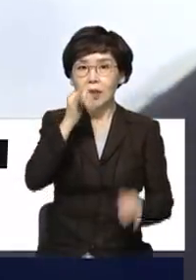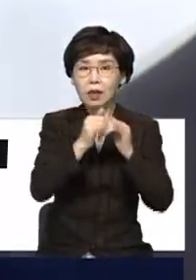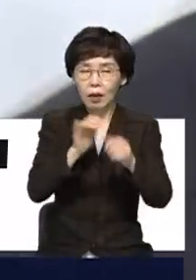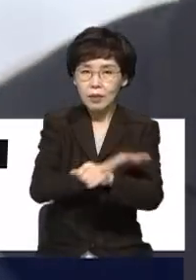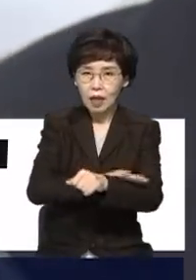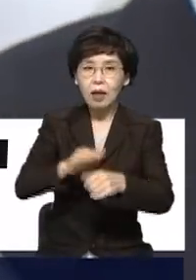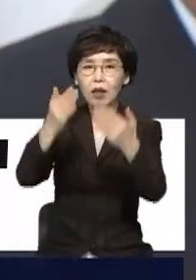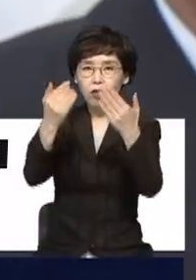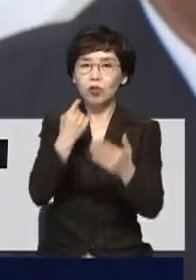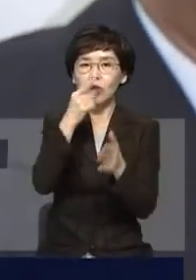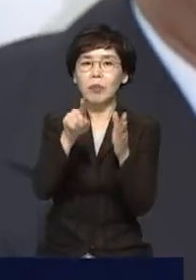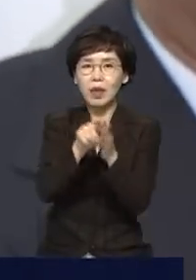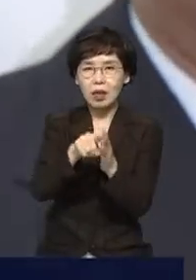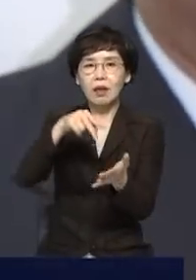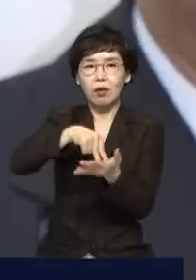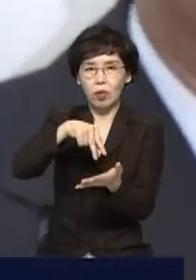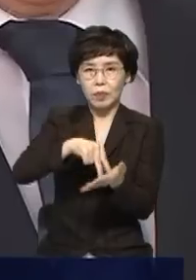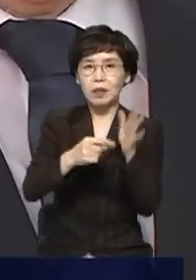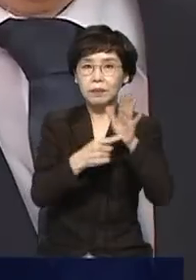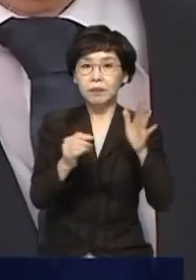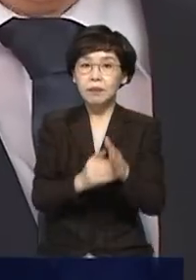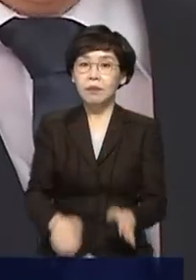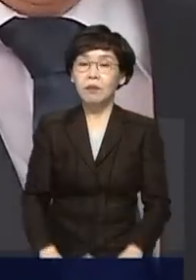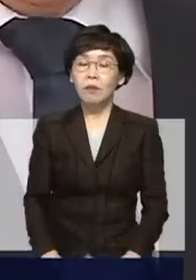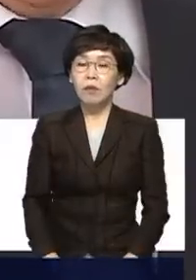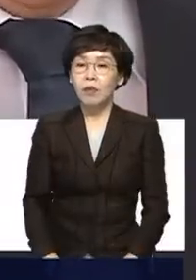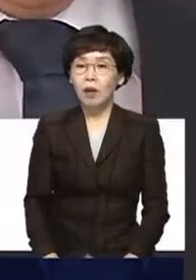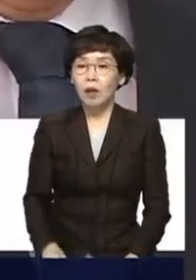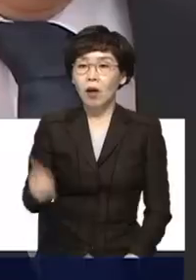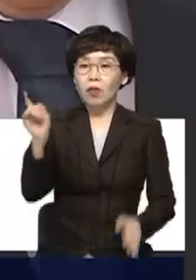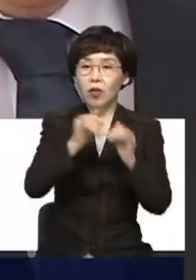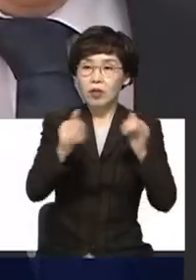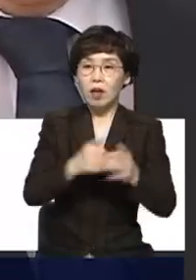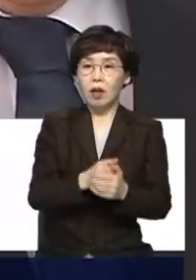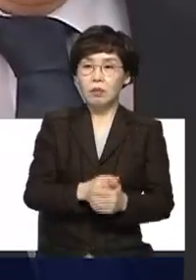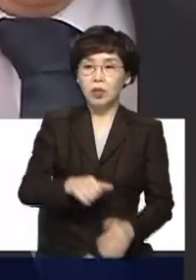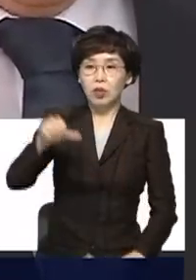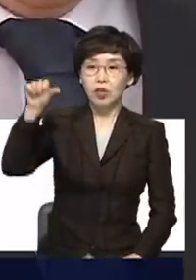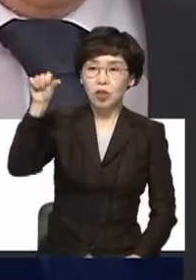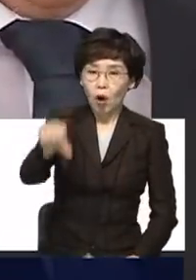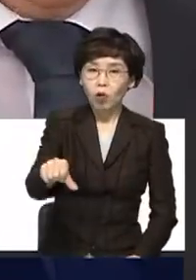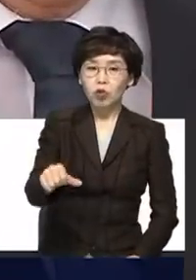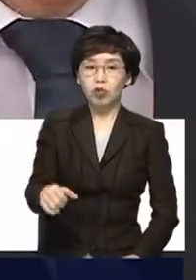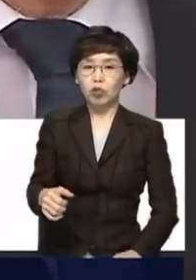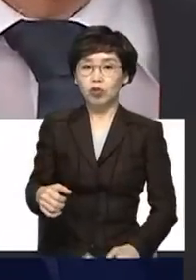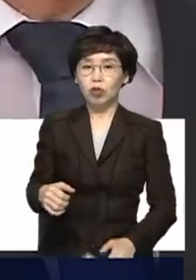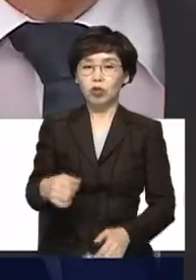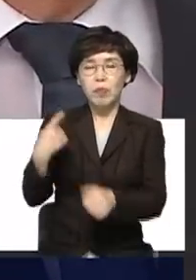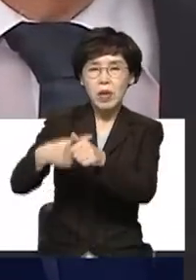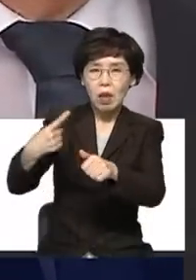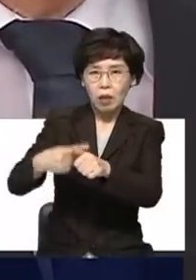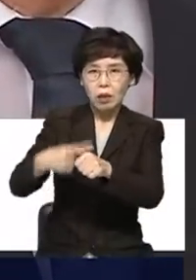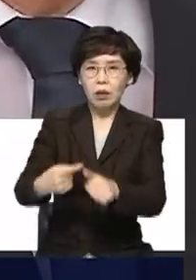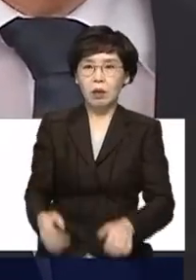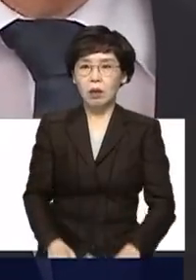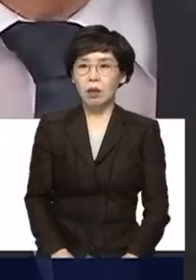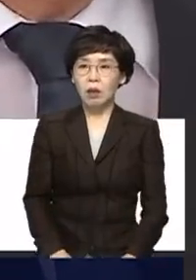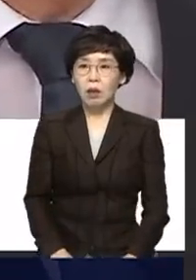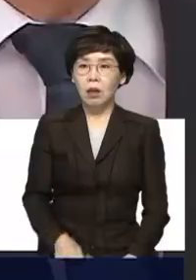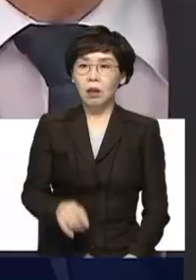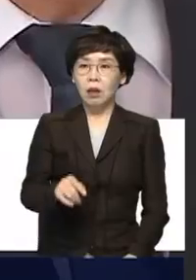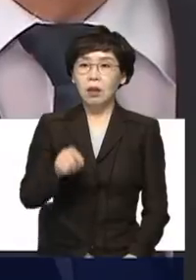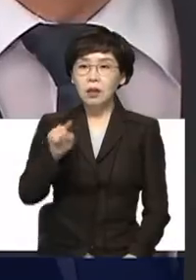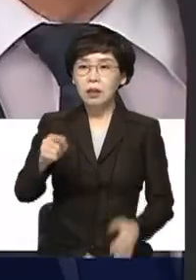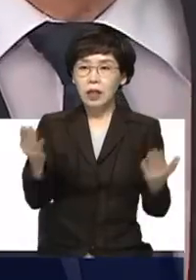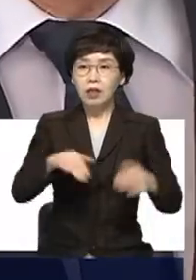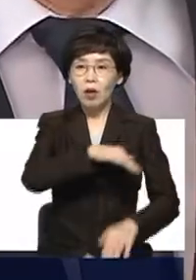잘해주리라 믿는다는 입장을 밝혔습니다. 어떤 사람을 저주하고 또 공격합니다. 그것을 여러분이